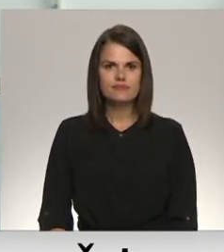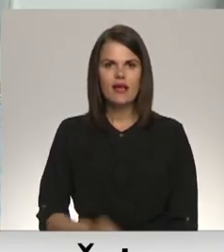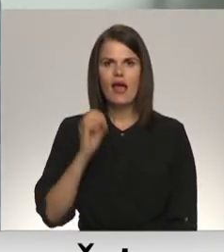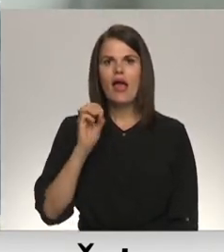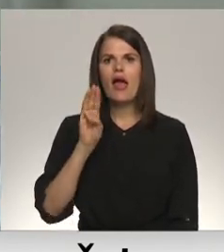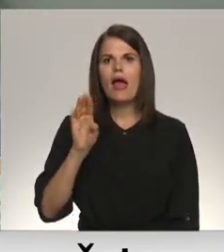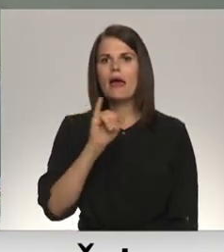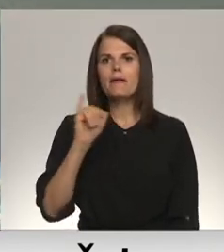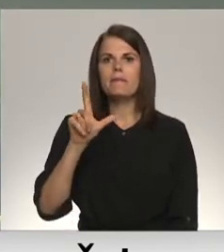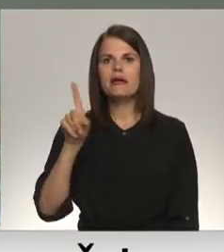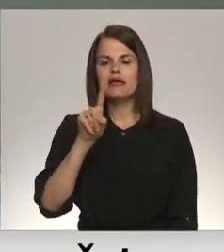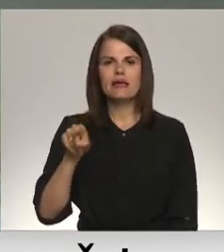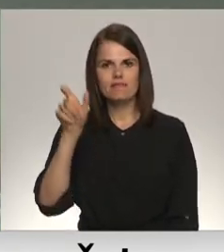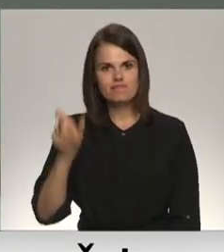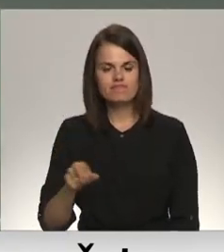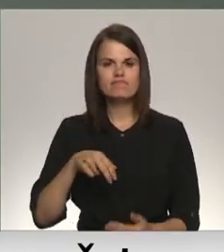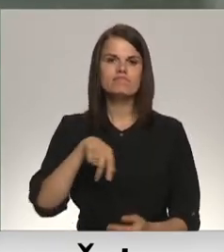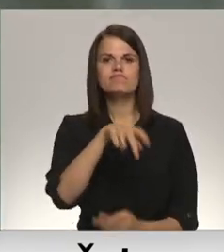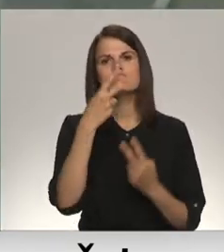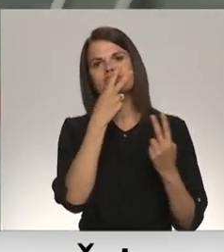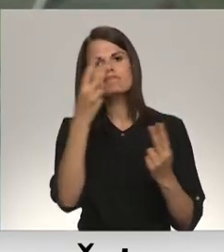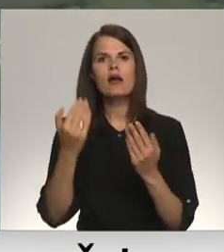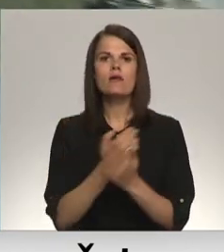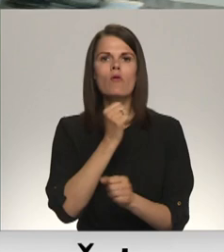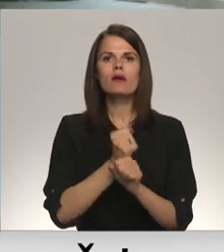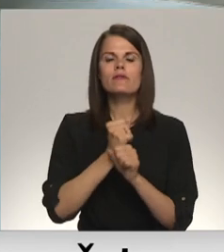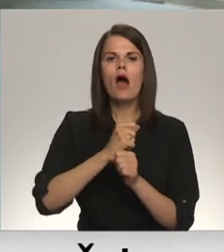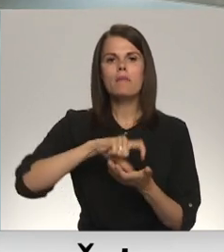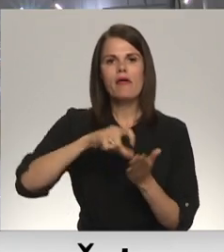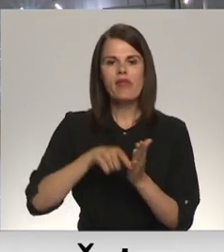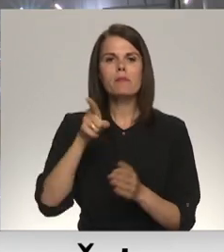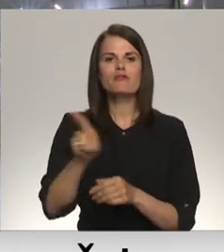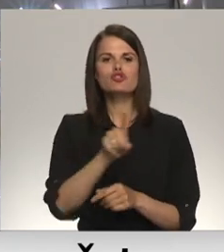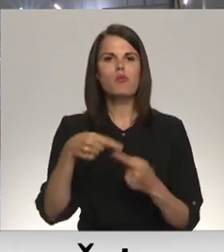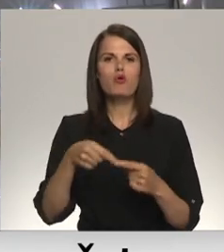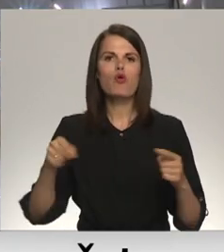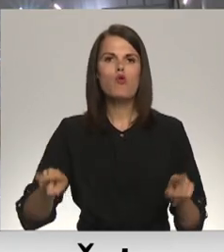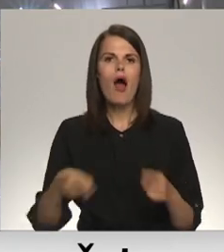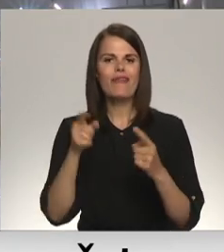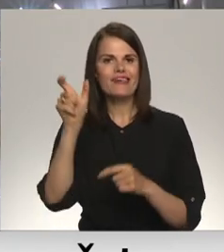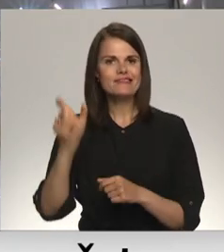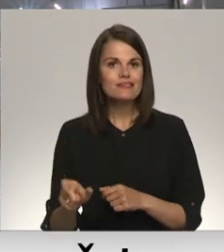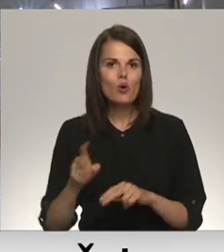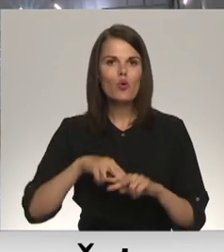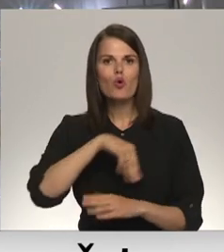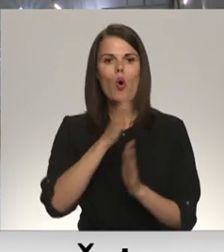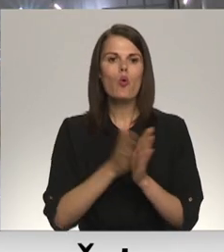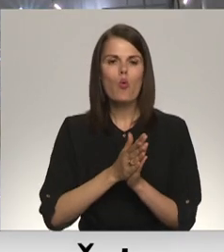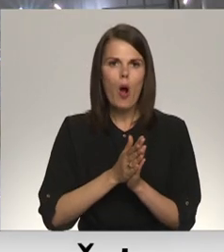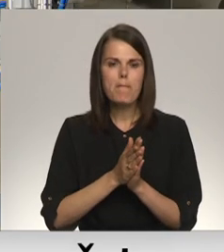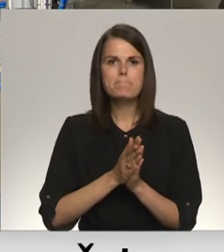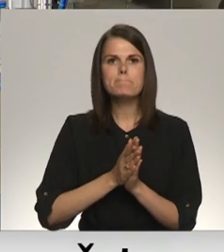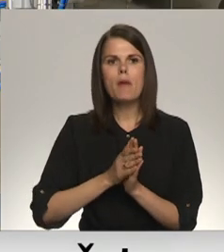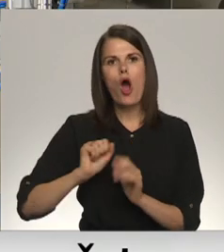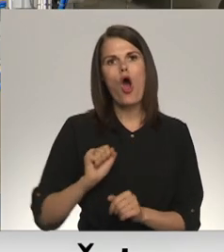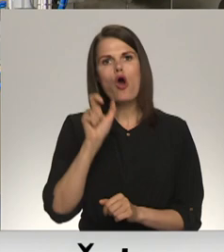Emīls Kozlinskis izstaigā jaunās darba telpas. Viņš ir produktu attīstītājs un kopā ar kolēģiem gudros ceps un garšos